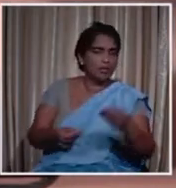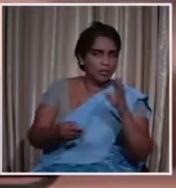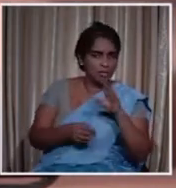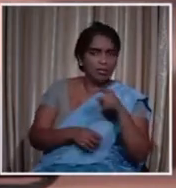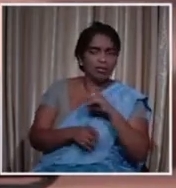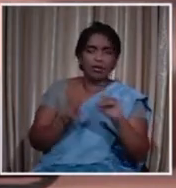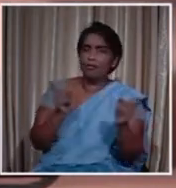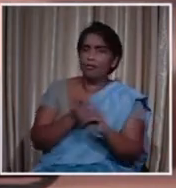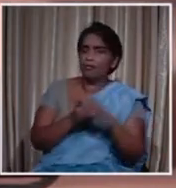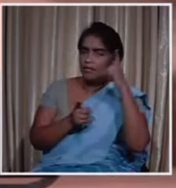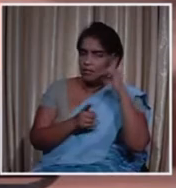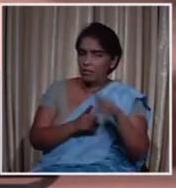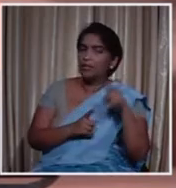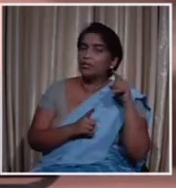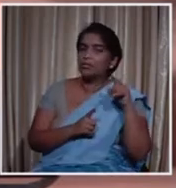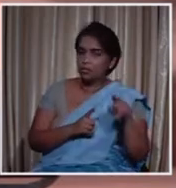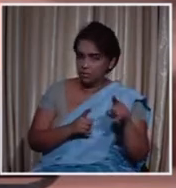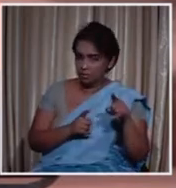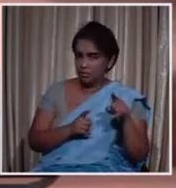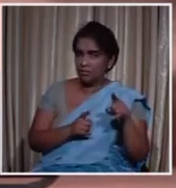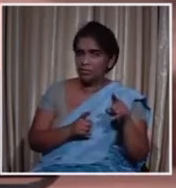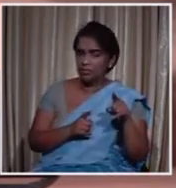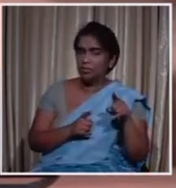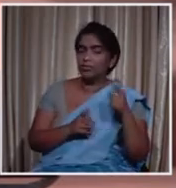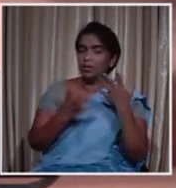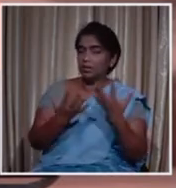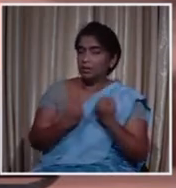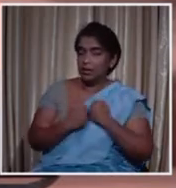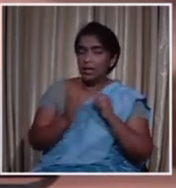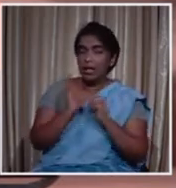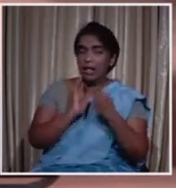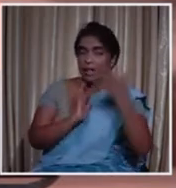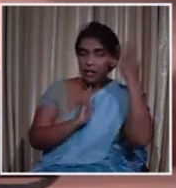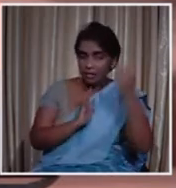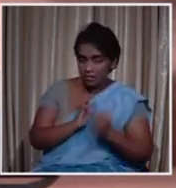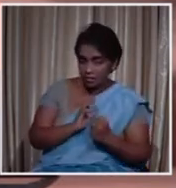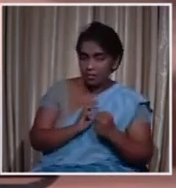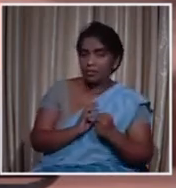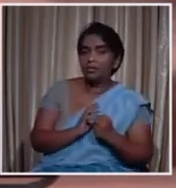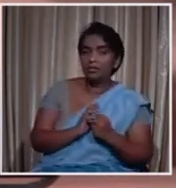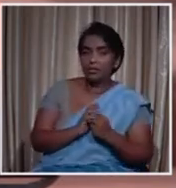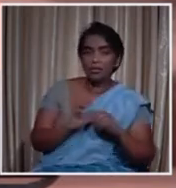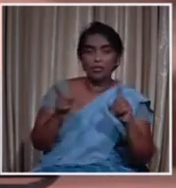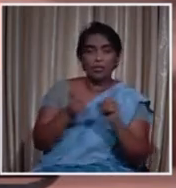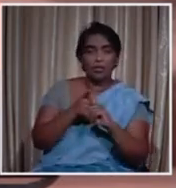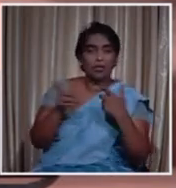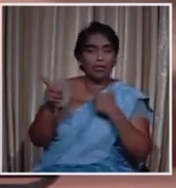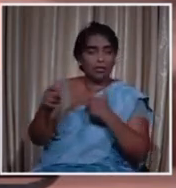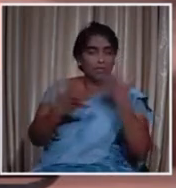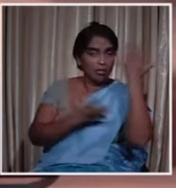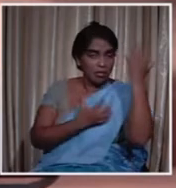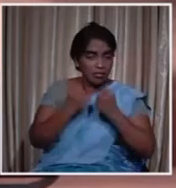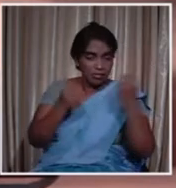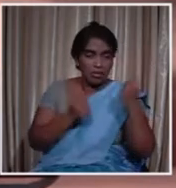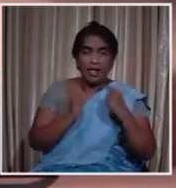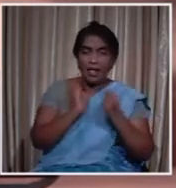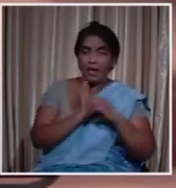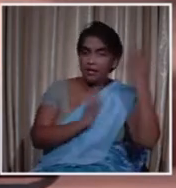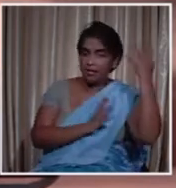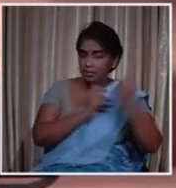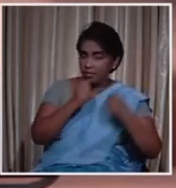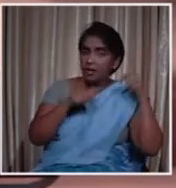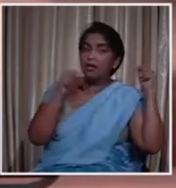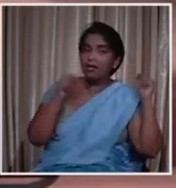நீங்கள் பட்ட கடன்களும் சேகரித்த நீங்கள் ஆயுத தளபாடங்களுக்காக நீங்கள் சேர்த்த கடன்களும் இன்றைக்கு இந்த